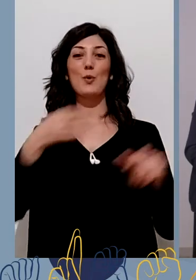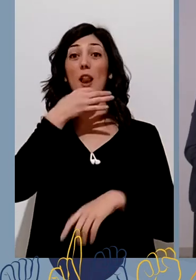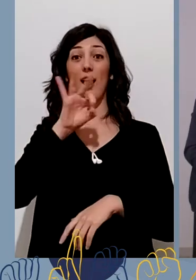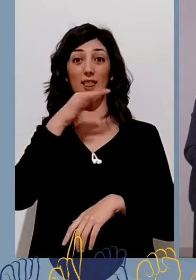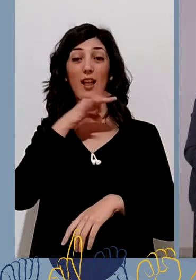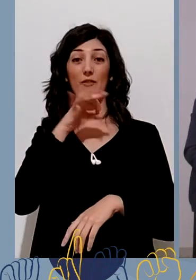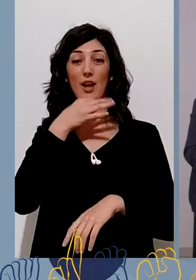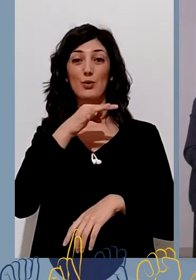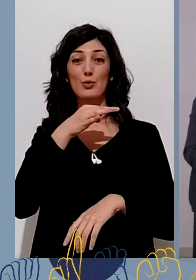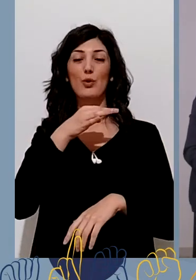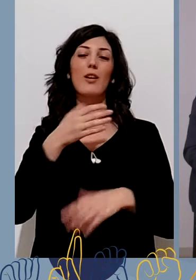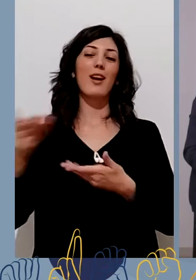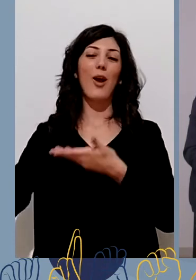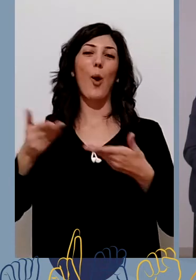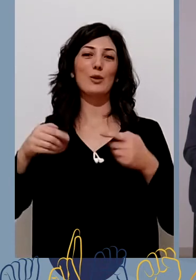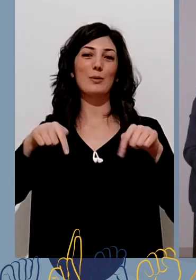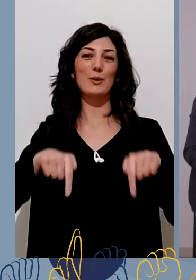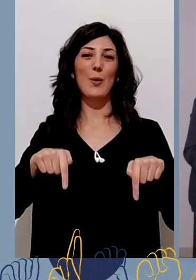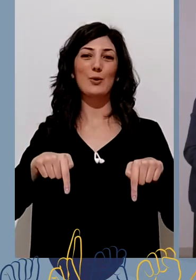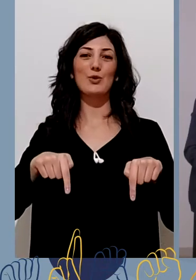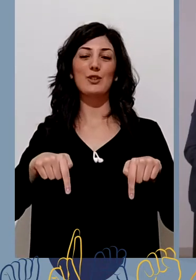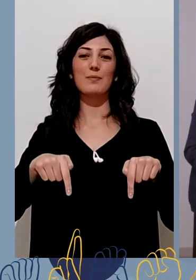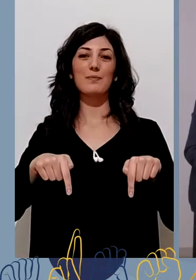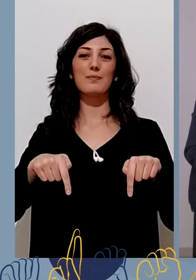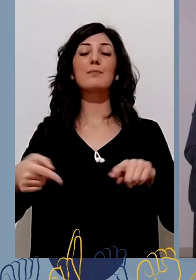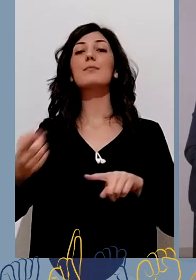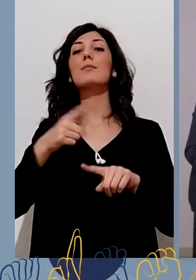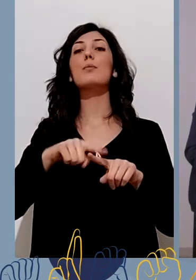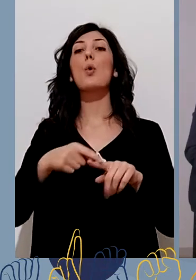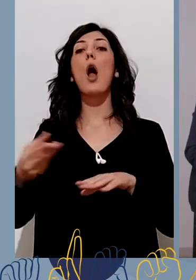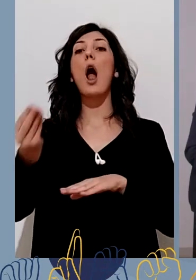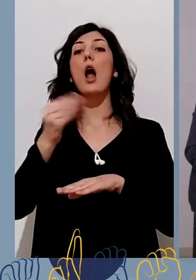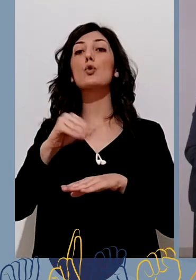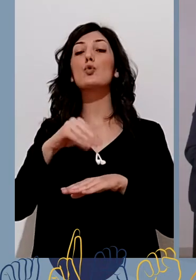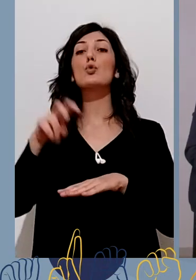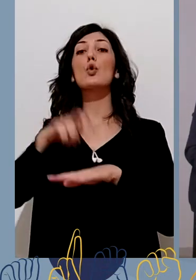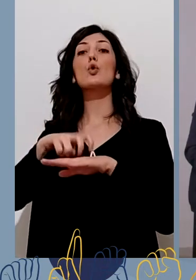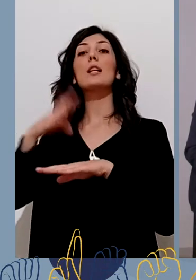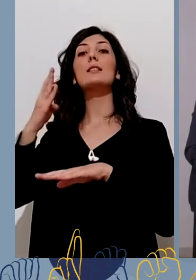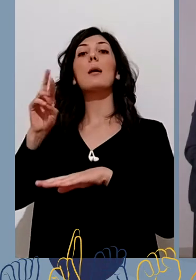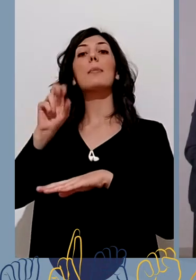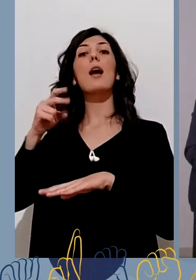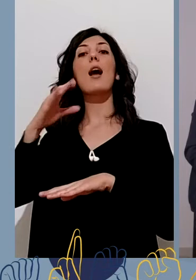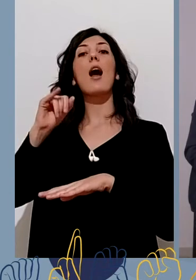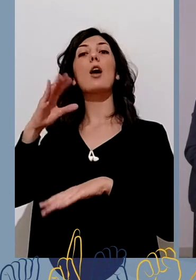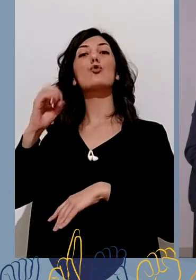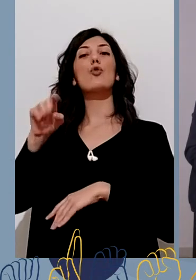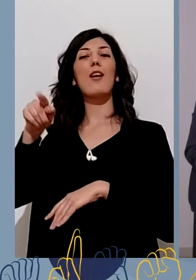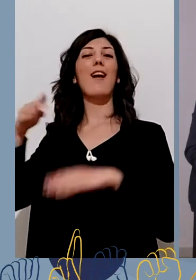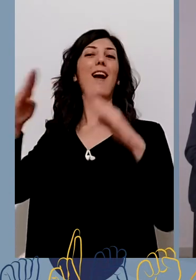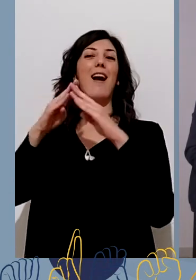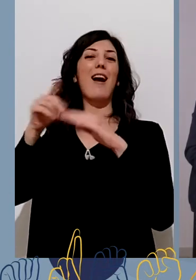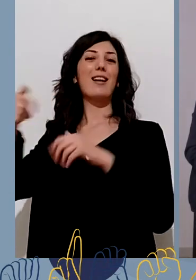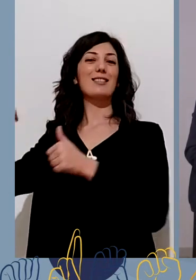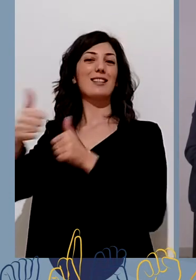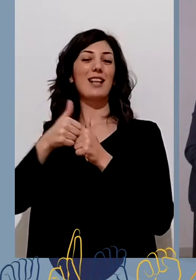nostri ospiti oggi. E oltre a questo, ovviamente, ricordo sempre la dottoressa Brancaccio, che ci sta seguendo da casa. E